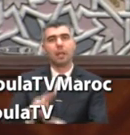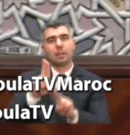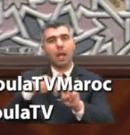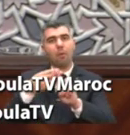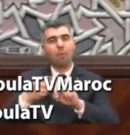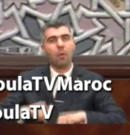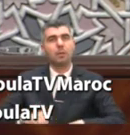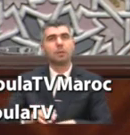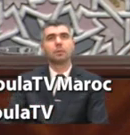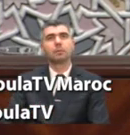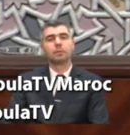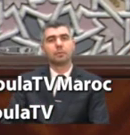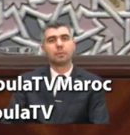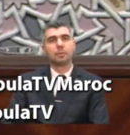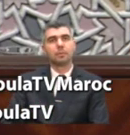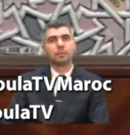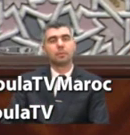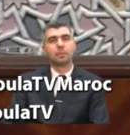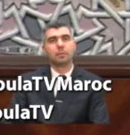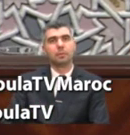ردكم سيد الوزير على التعقيب، تفضلوا.